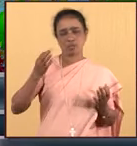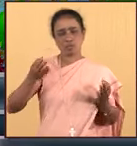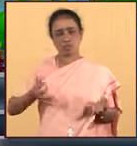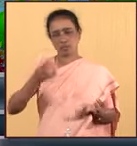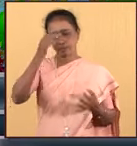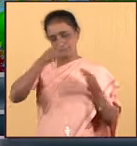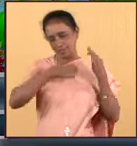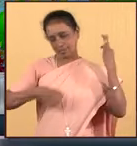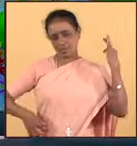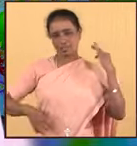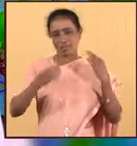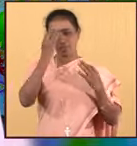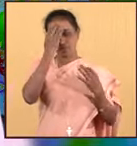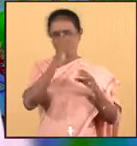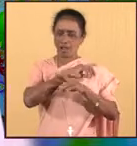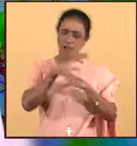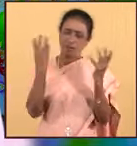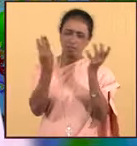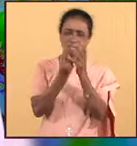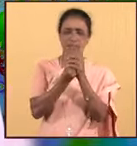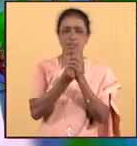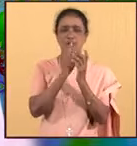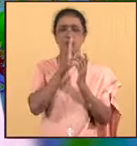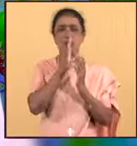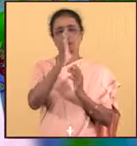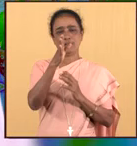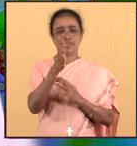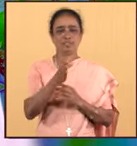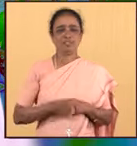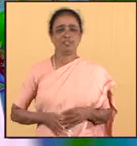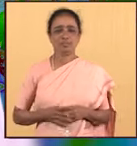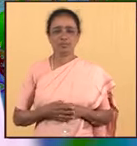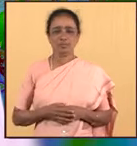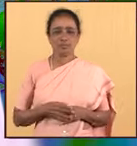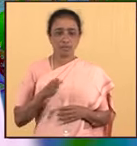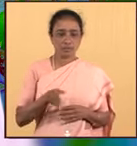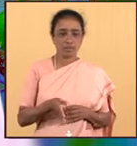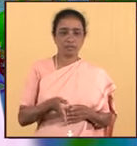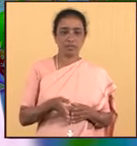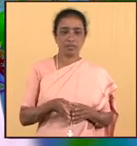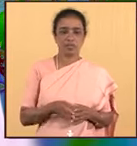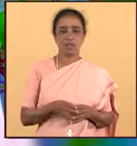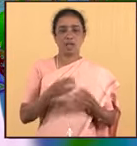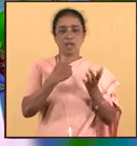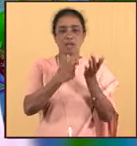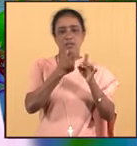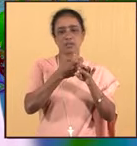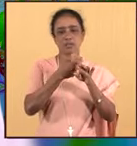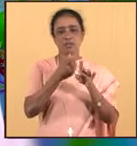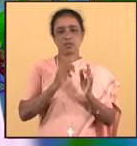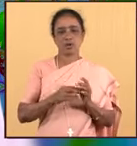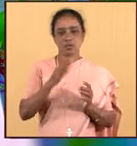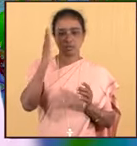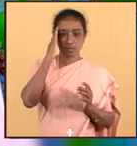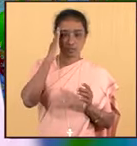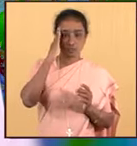சார்ந்திருக்கு, புத்த மதம் சார்ந்திருக்கு, இஸ்லாம் மதம் சார்ந்திருக்கு. அப்போ எல்லா மதத்தையும் சேர்ந்த கலவைதான் இருக்குது. அதனால தான் இந்த கஜுரோகா